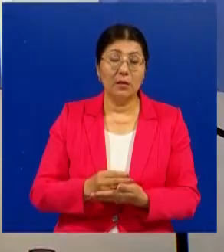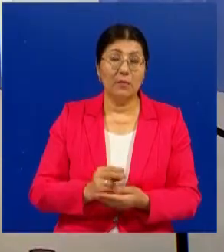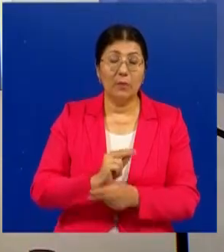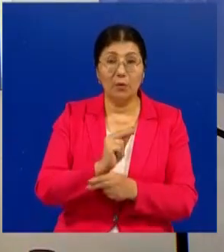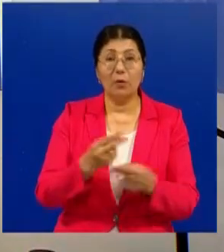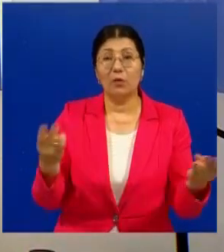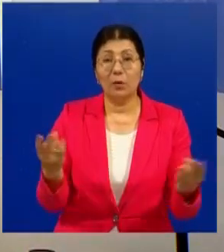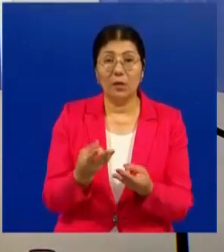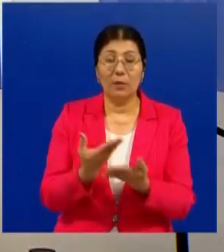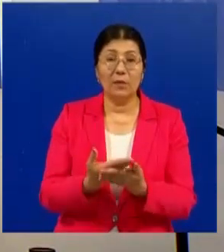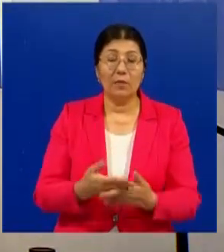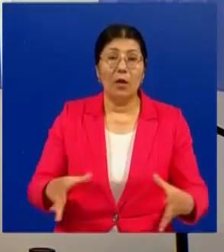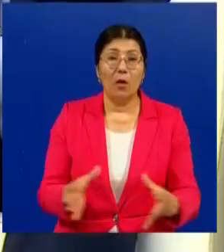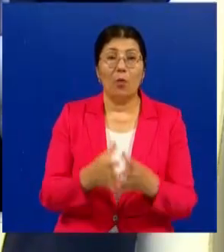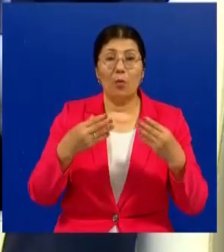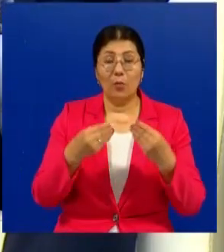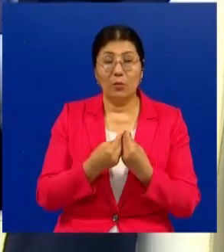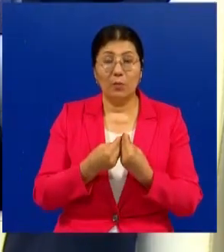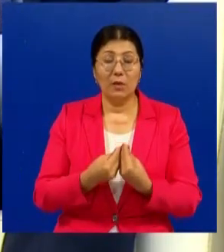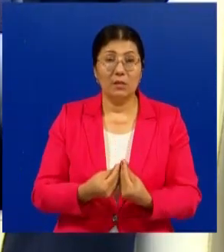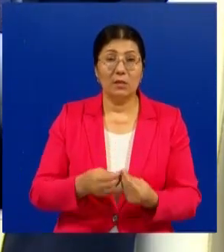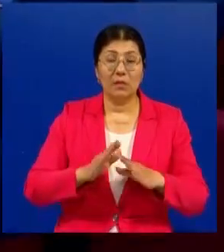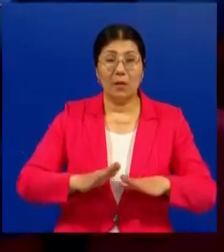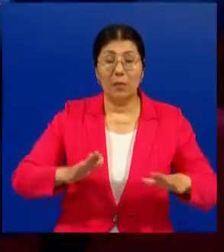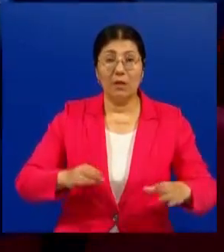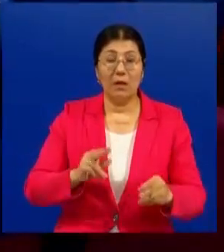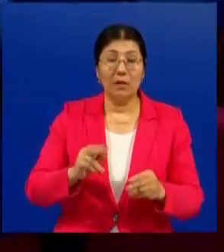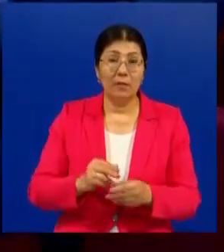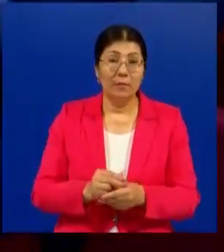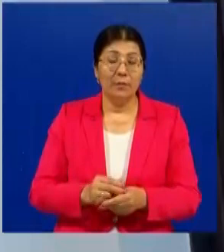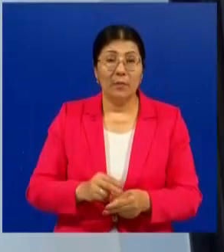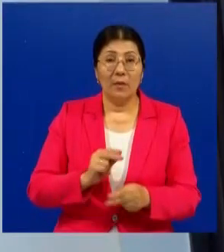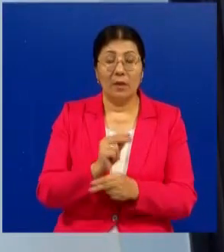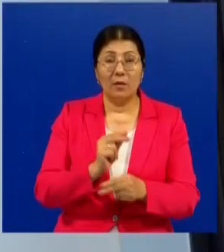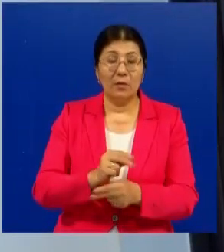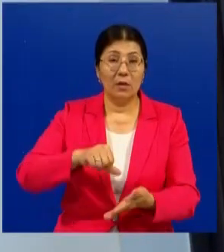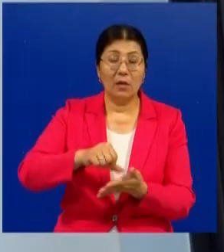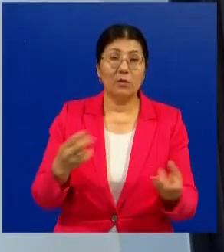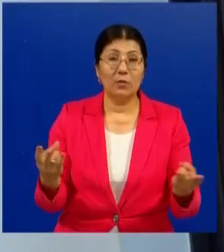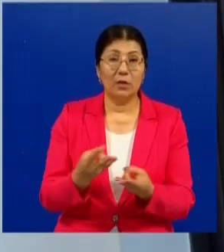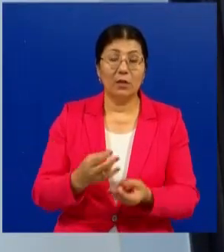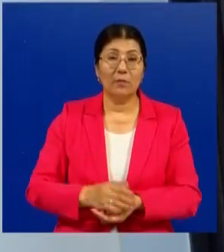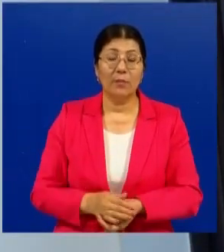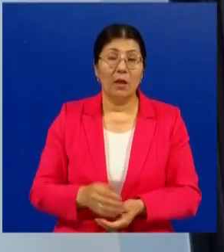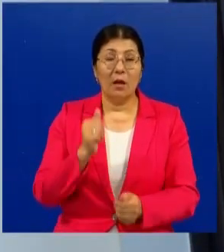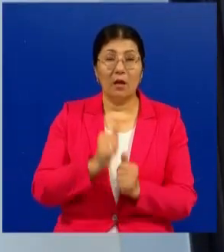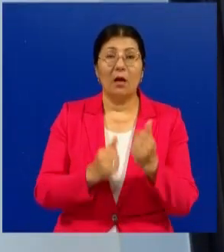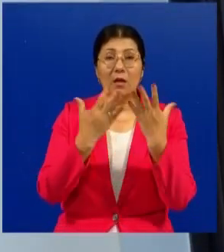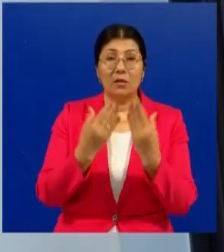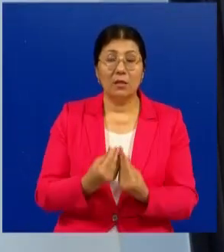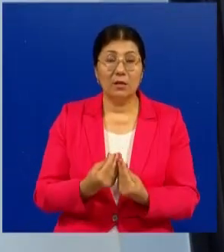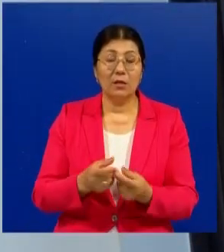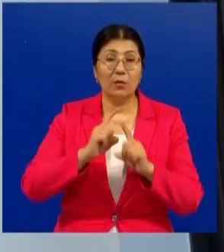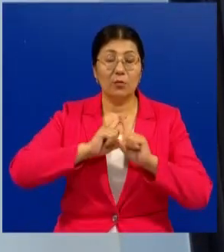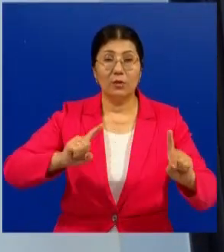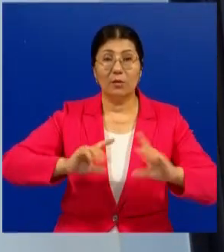әлі. Бала тәрбиесіне отбасы ғана емес, қоршаған орта мен білім мекемелері де атсалысуы керек. Шалқайып отыратын кезең емес. Күнде-күнде түрленіп